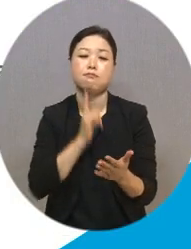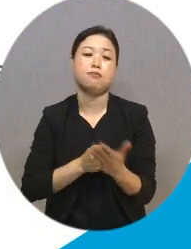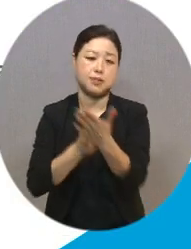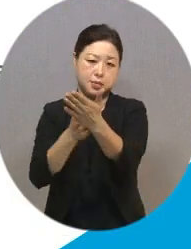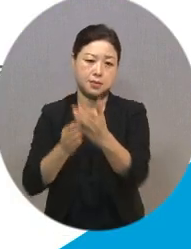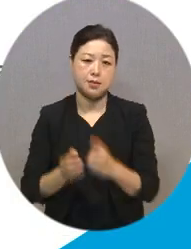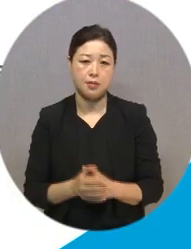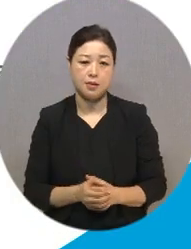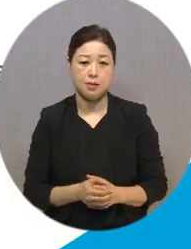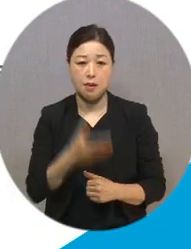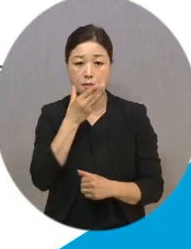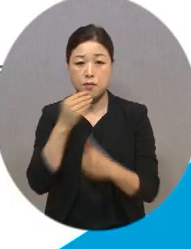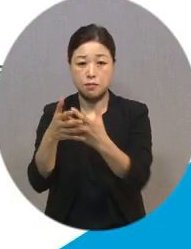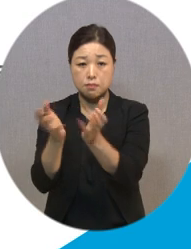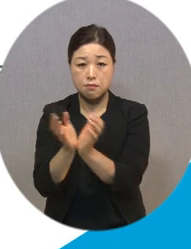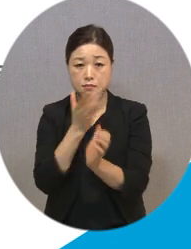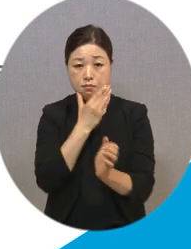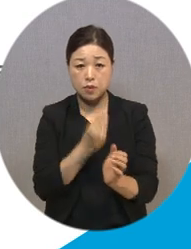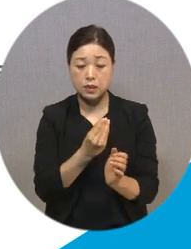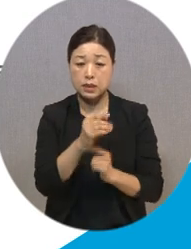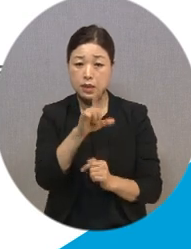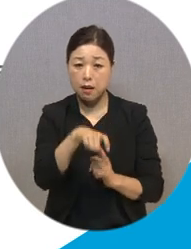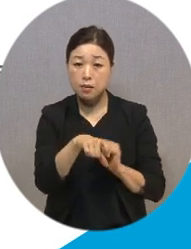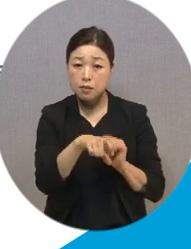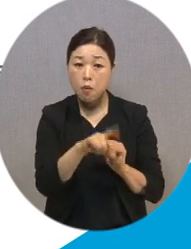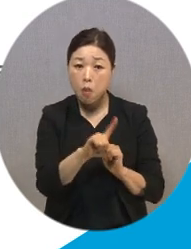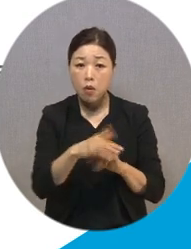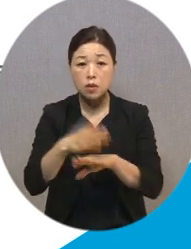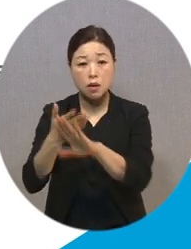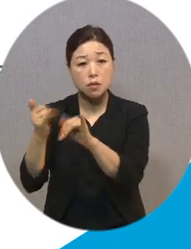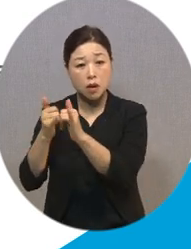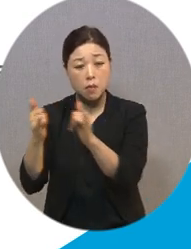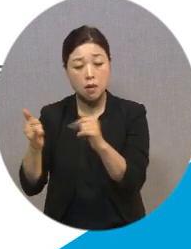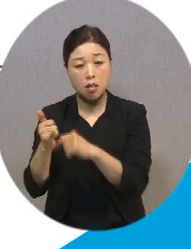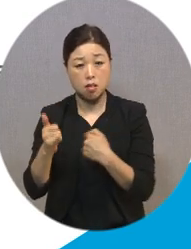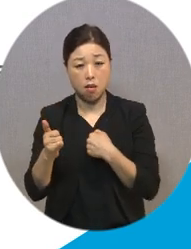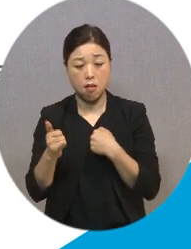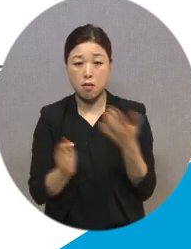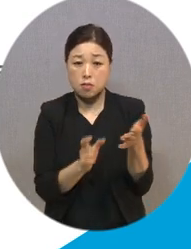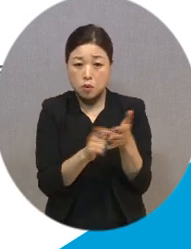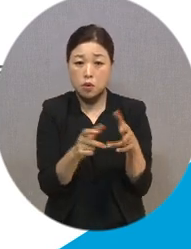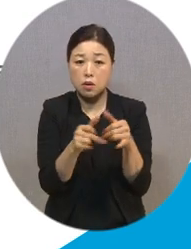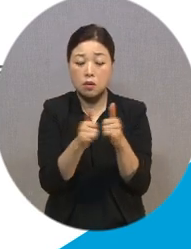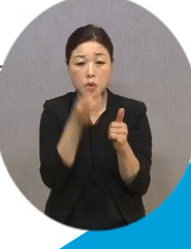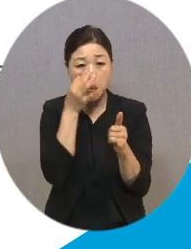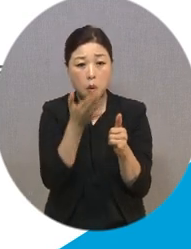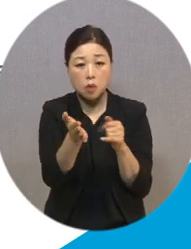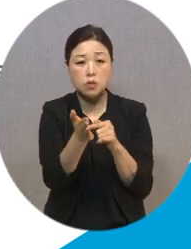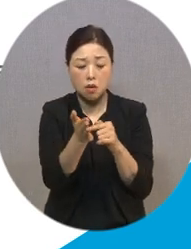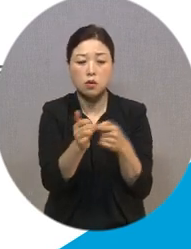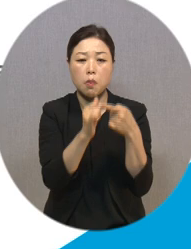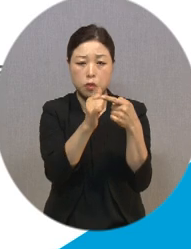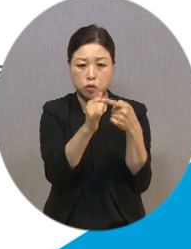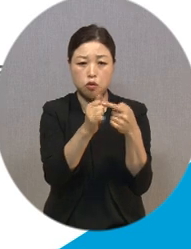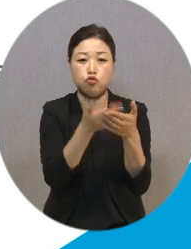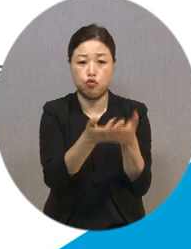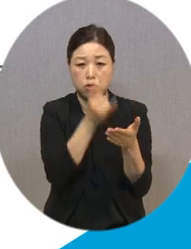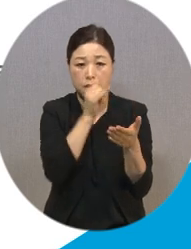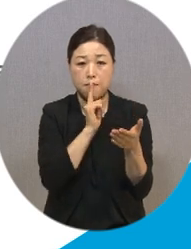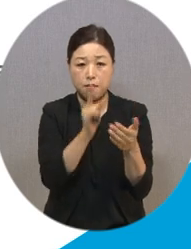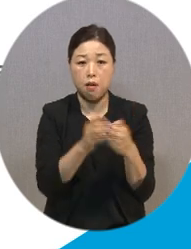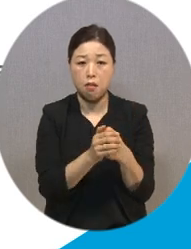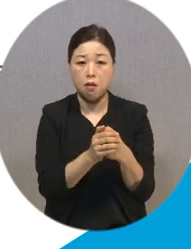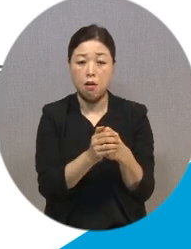이에 복지부는 복지 카드의 용도가 타인에게 본인이 등록된 장애인임을 보여주는 것이 우선된다는 점과